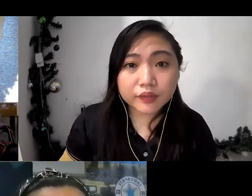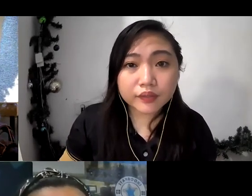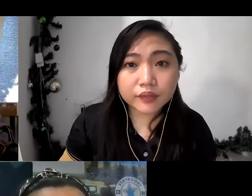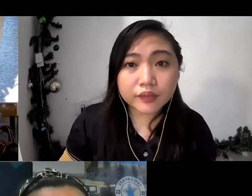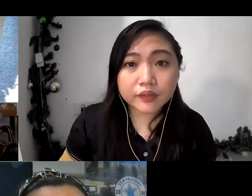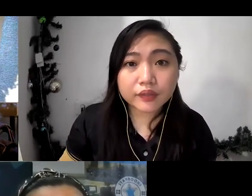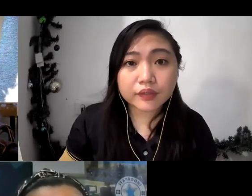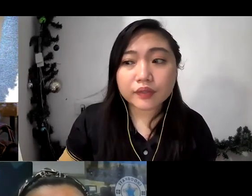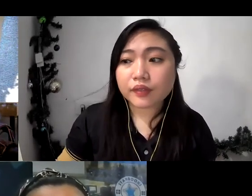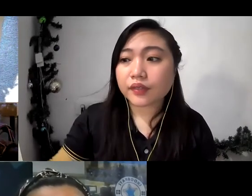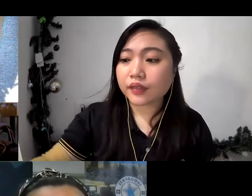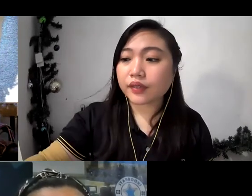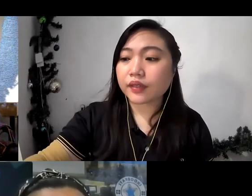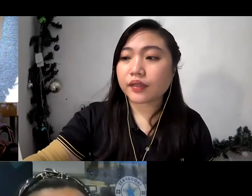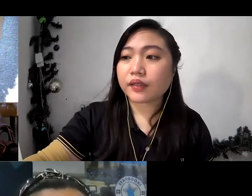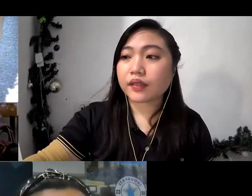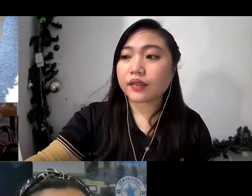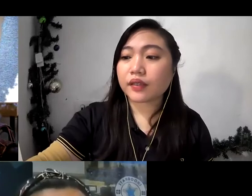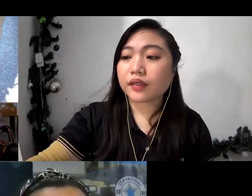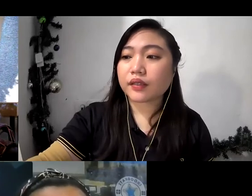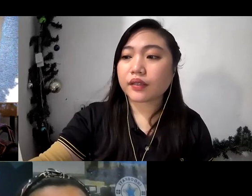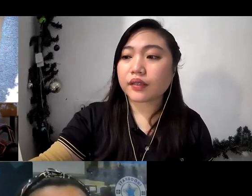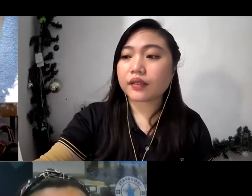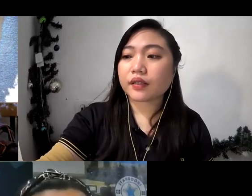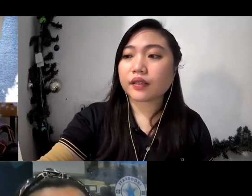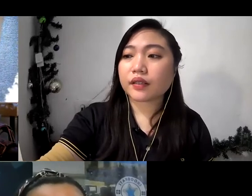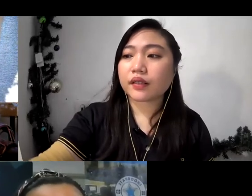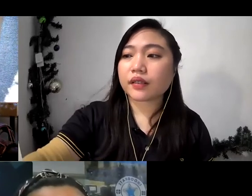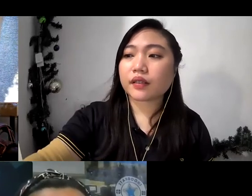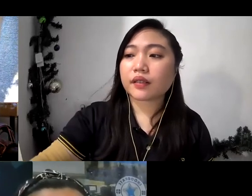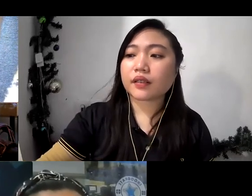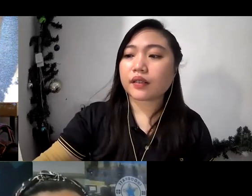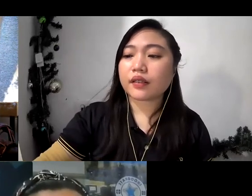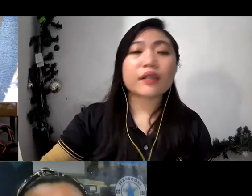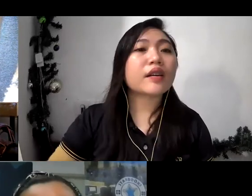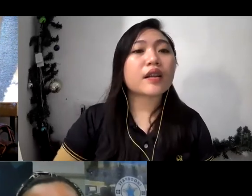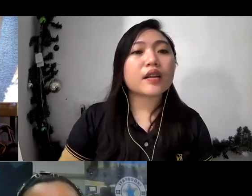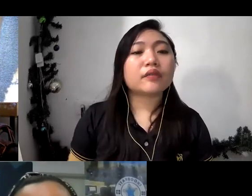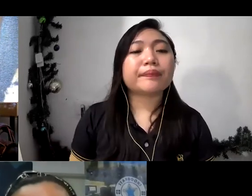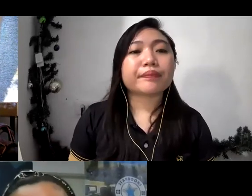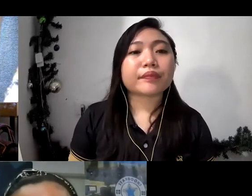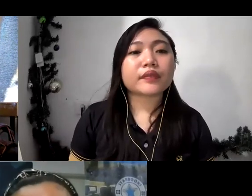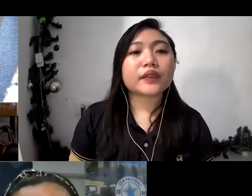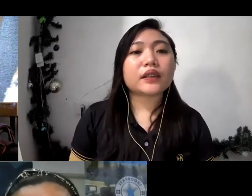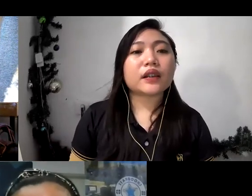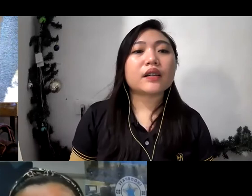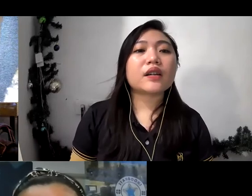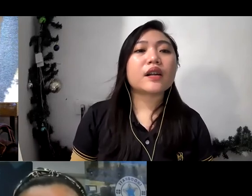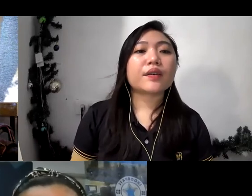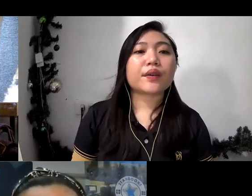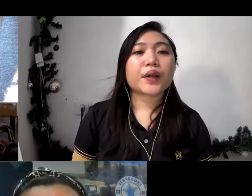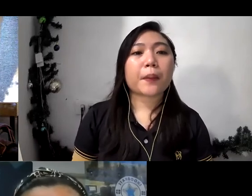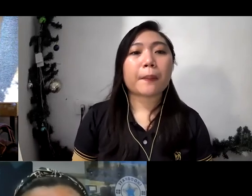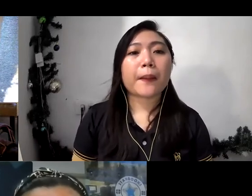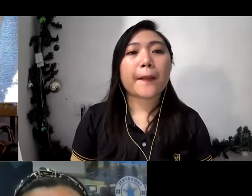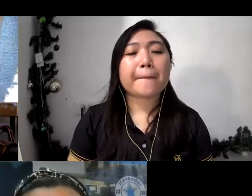SOGI bill at sinasabing empowerment ito at hindi equality? Maraming salamat po. Ayun nga po, kaya